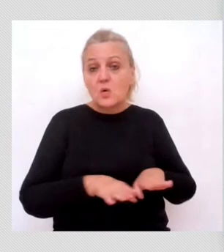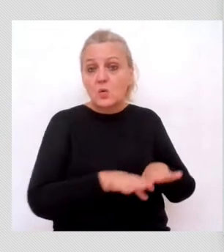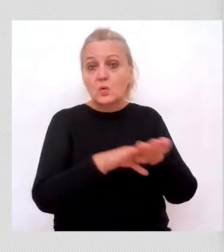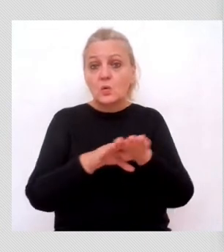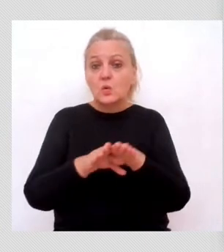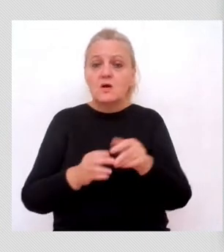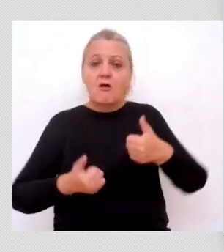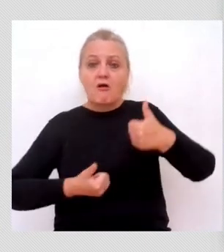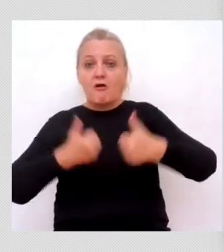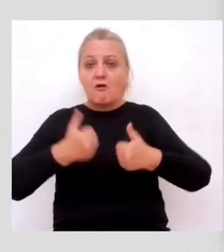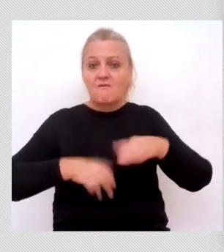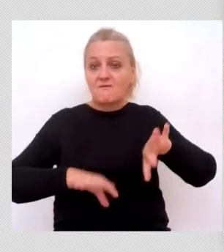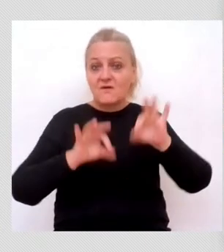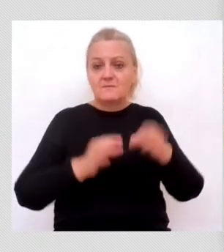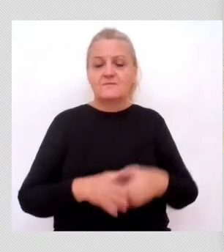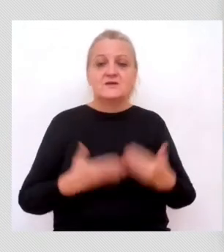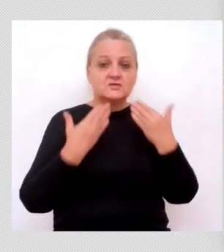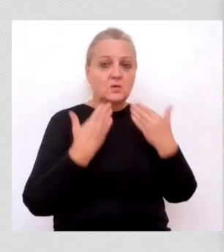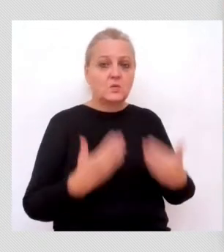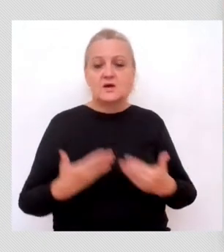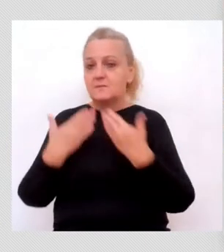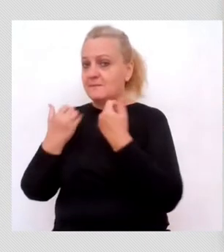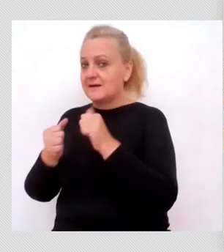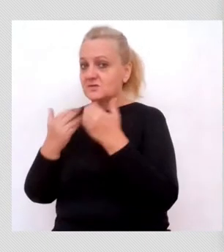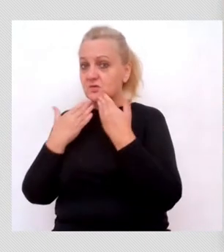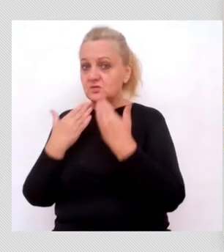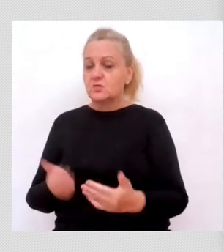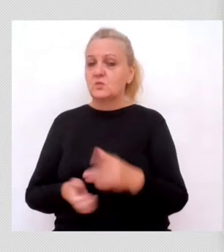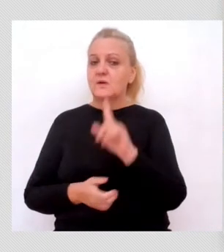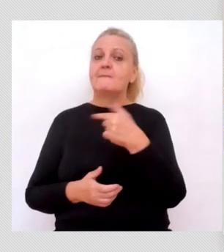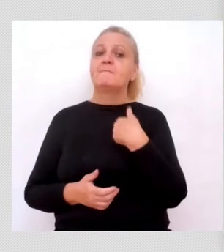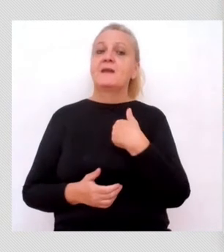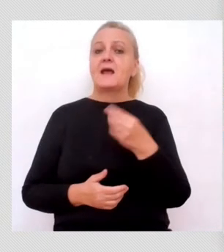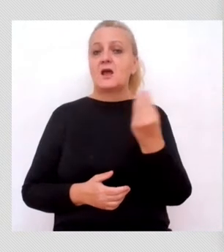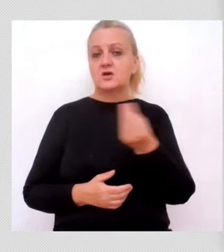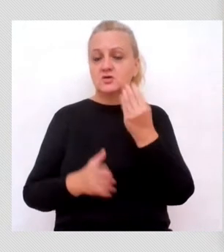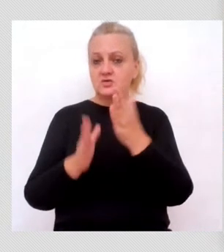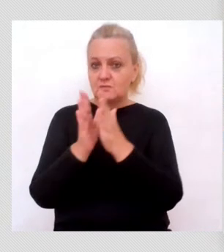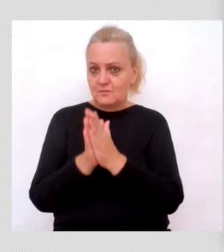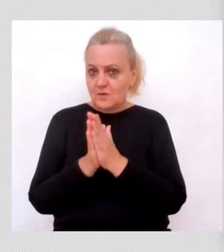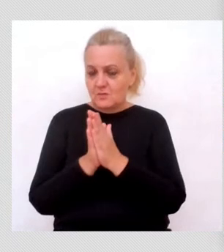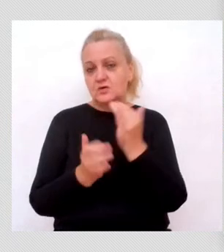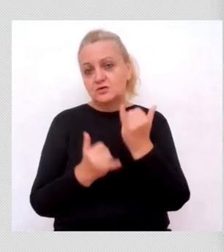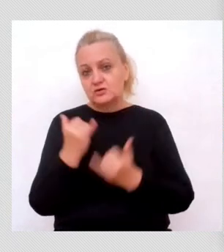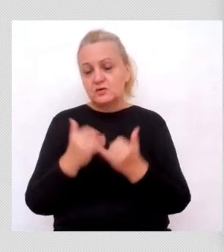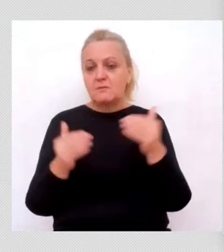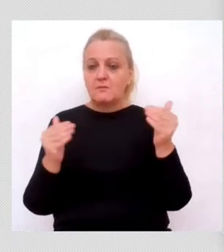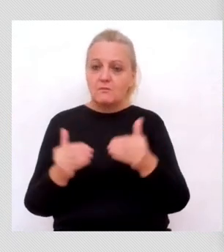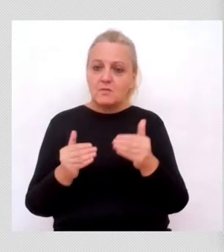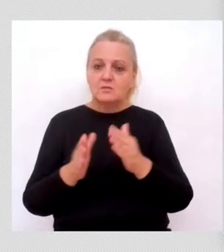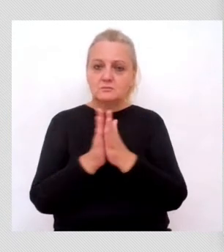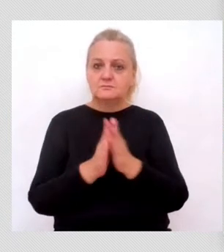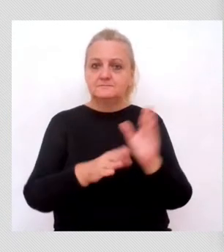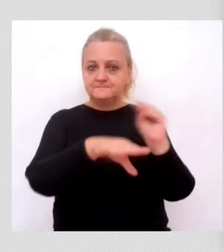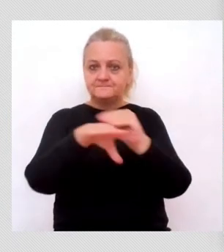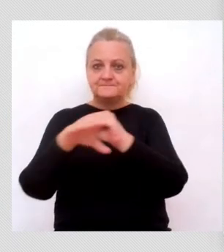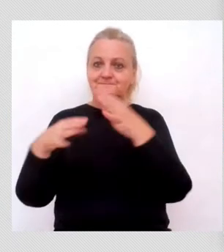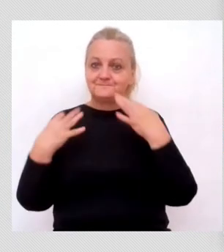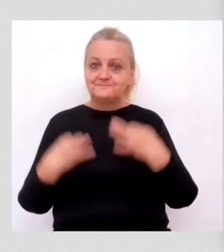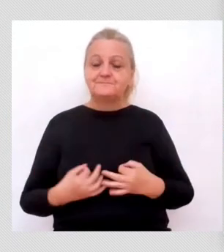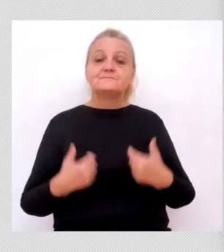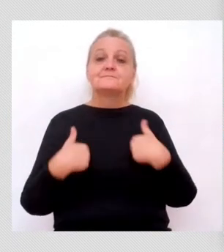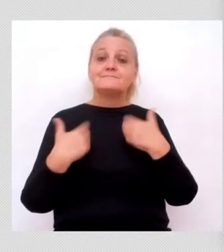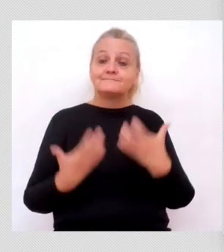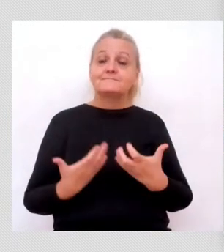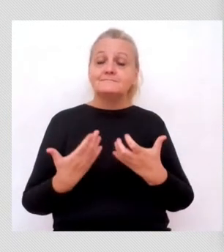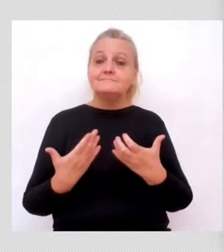wyborczym. Dziękuję. Bardzo dziękuję. Ja jednak bym poprosiła, jeżeli mogę mieć taką prośbę do państwa, chcielibyśmy